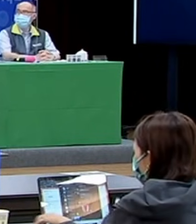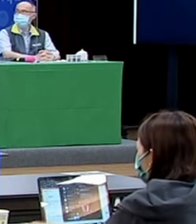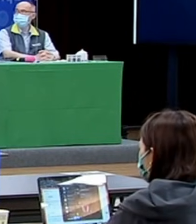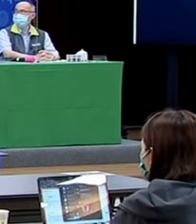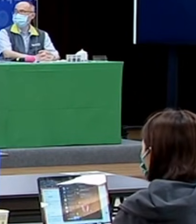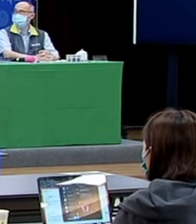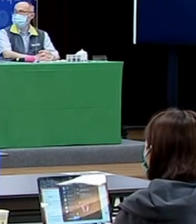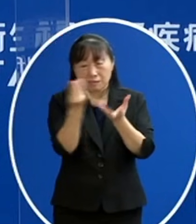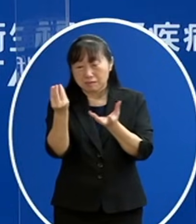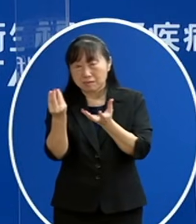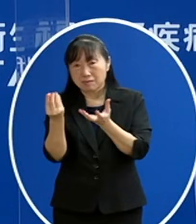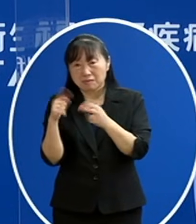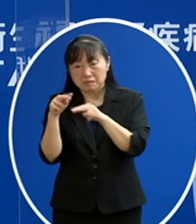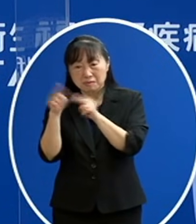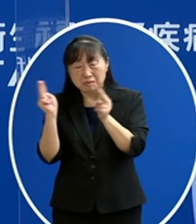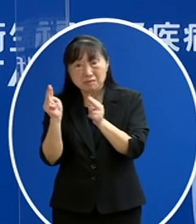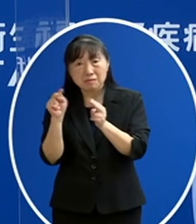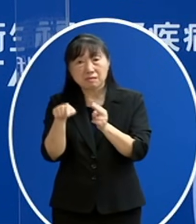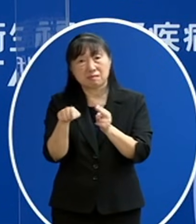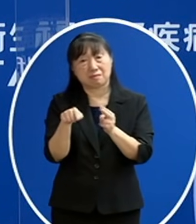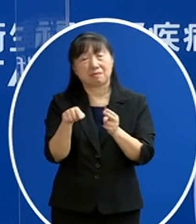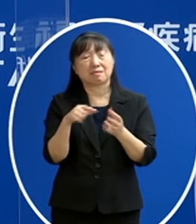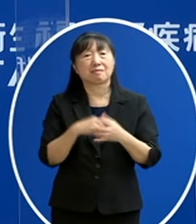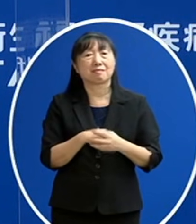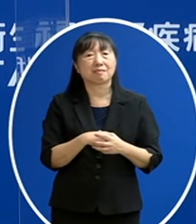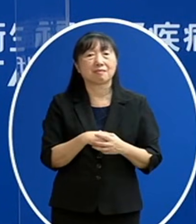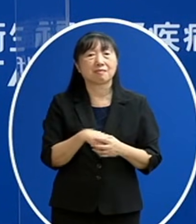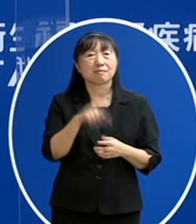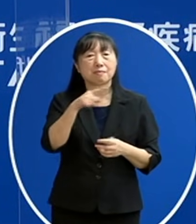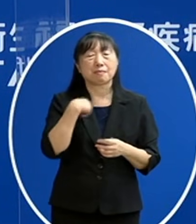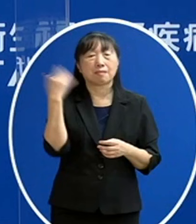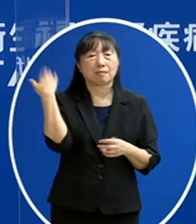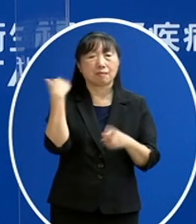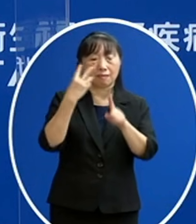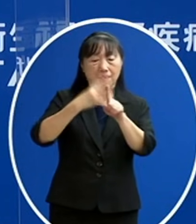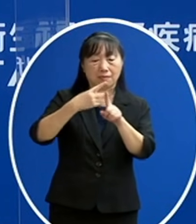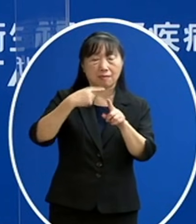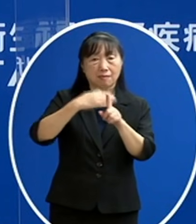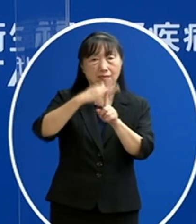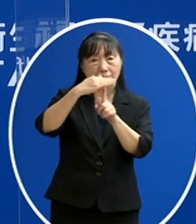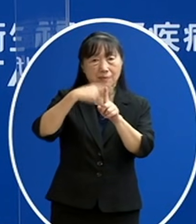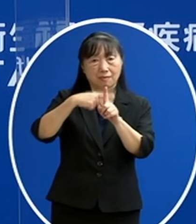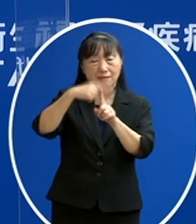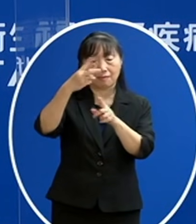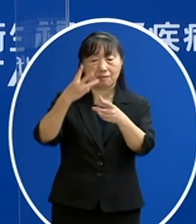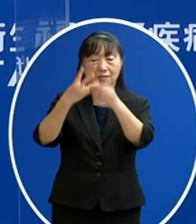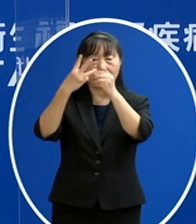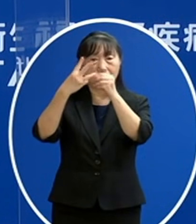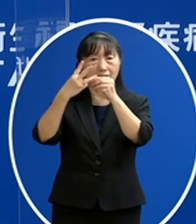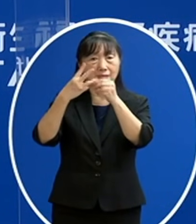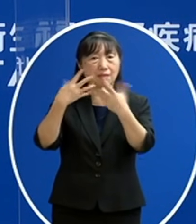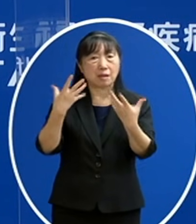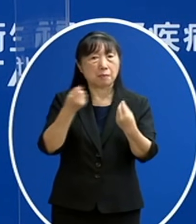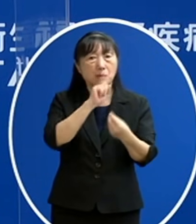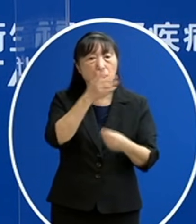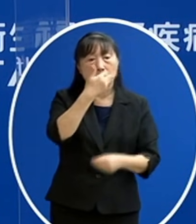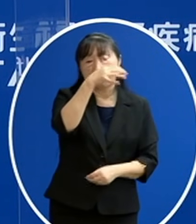适当安排。 本来就是在我们在第三级里面，并没有在餐